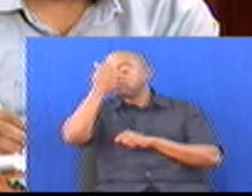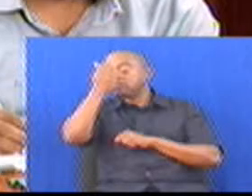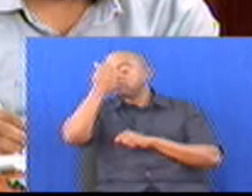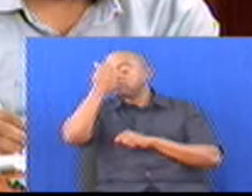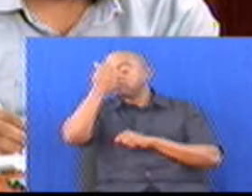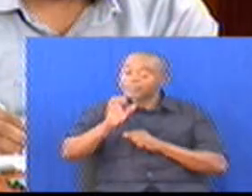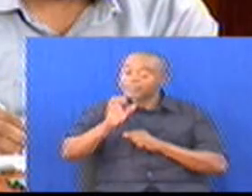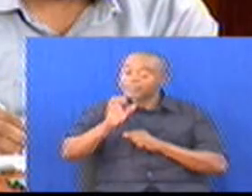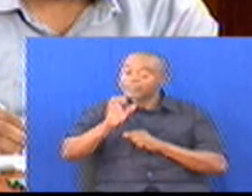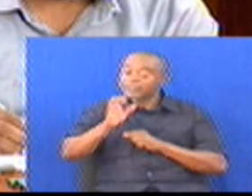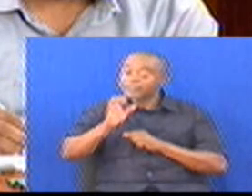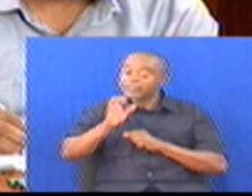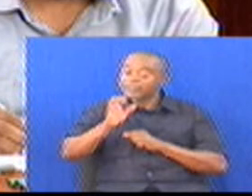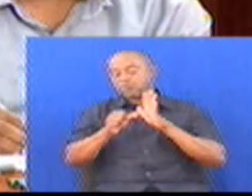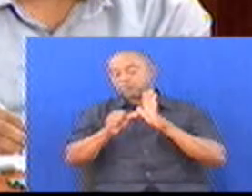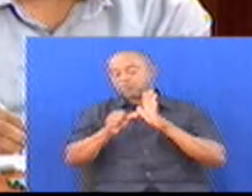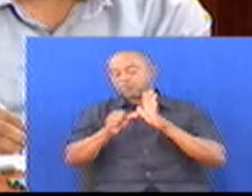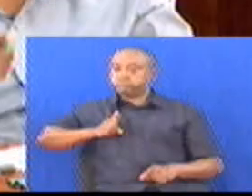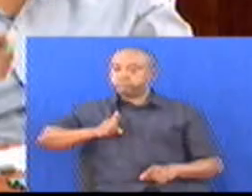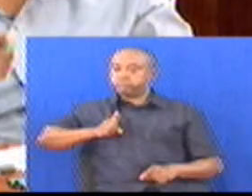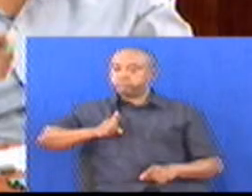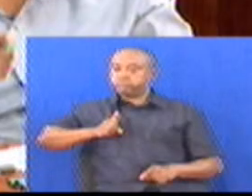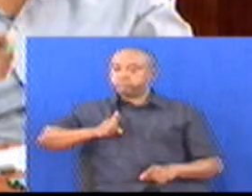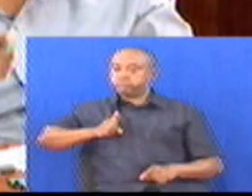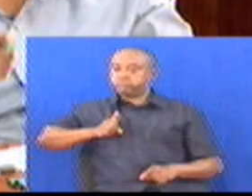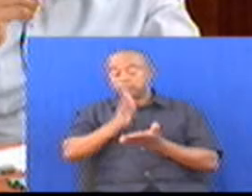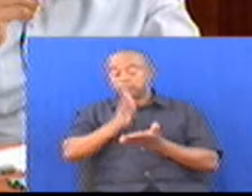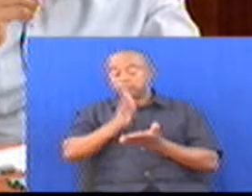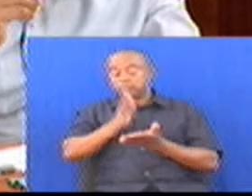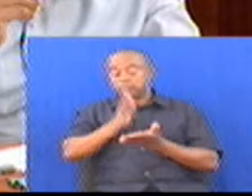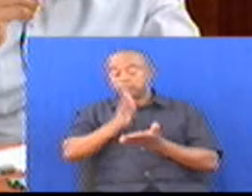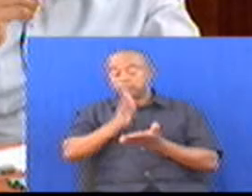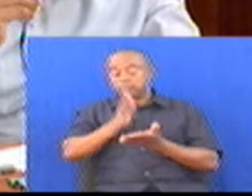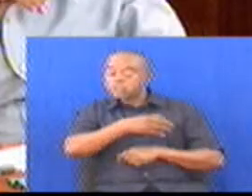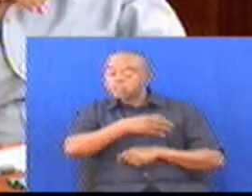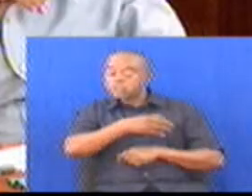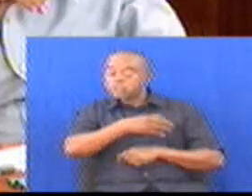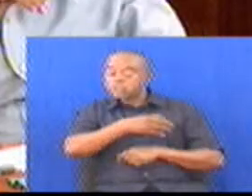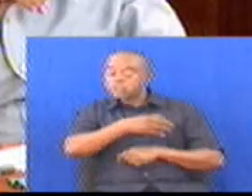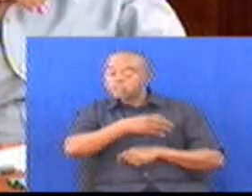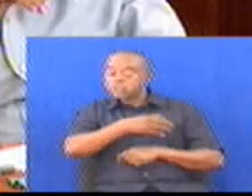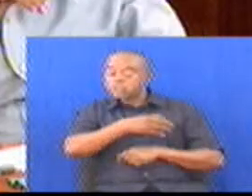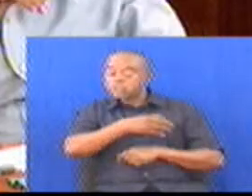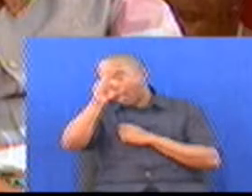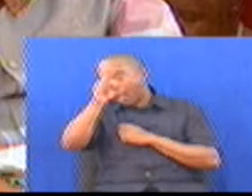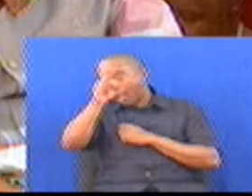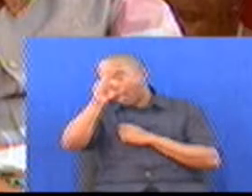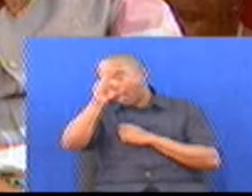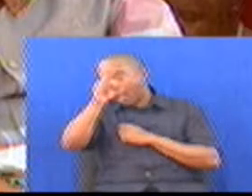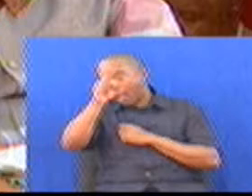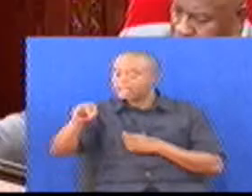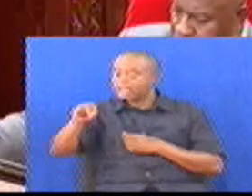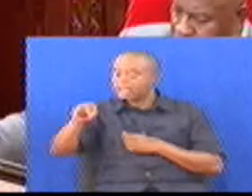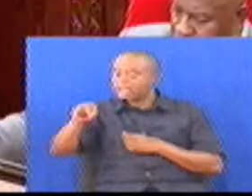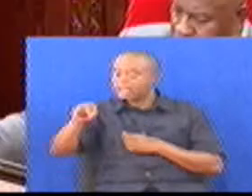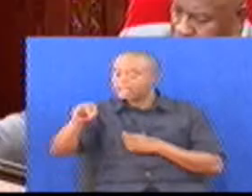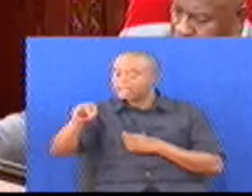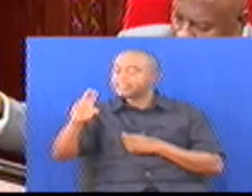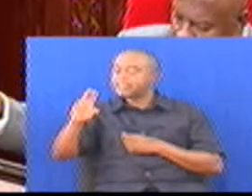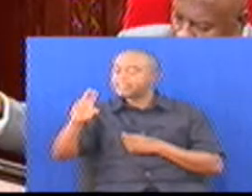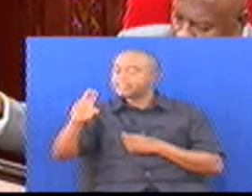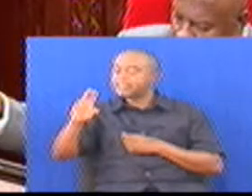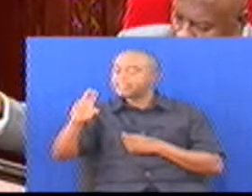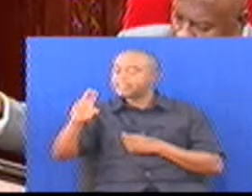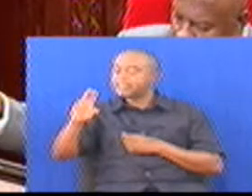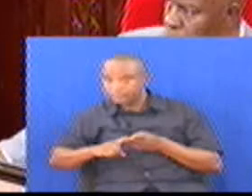kwa watoto wa kike. Nawapongeza Waziri wa Elimu Profesa Joyce Ndalichako, Waziri wa